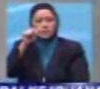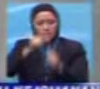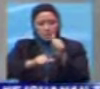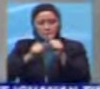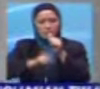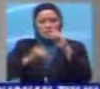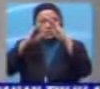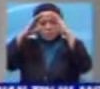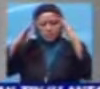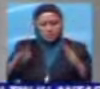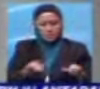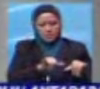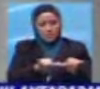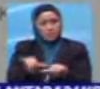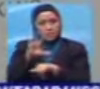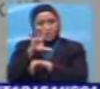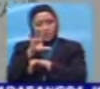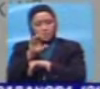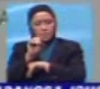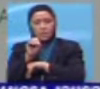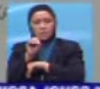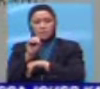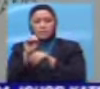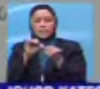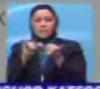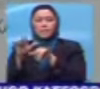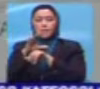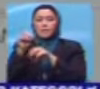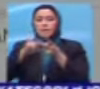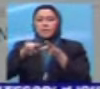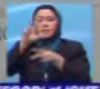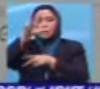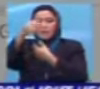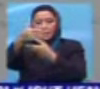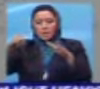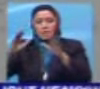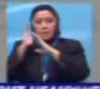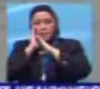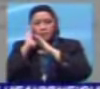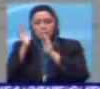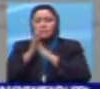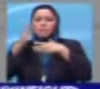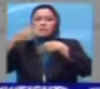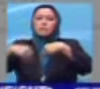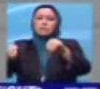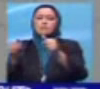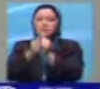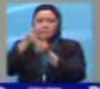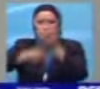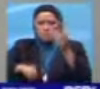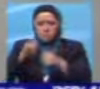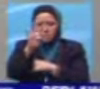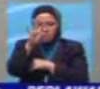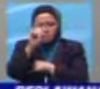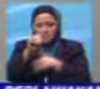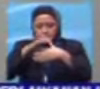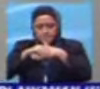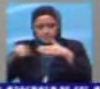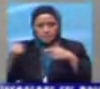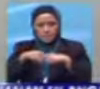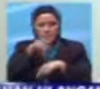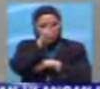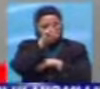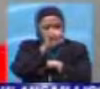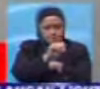750 kaki persegi dengan 3 bilik tidur akan dijual pada harga RM40,000. RM20,000 akan ditanggung oleh